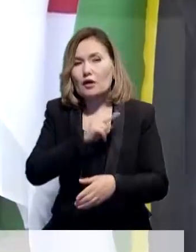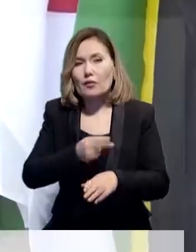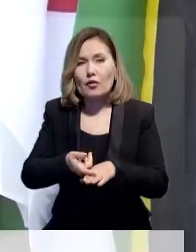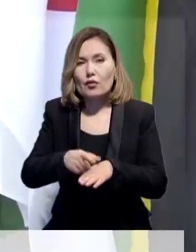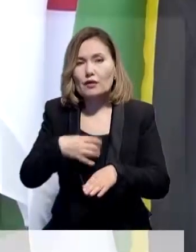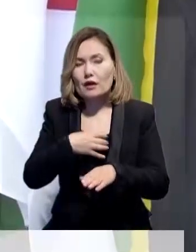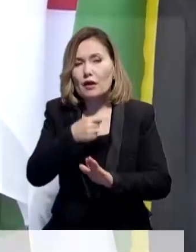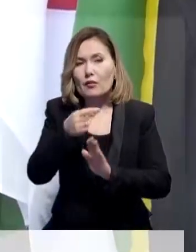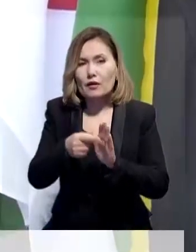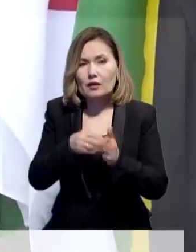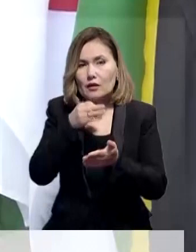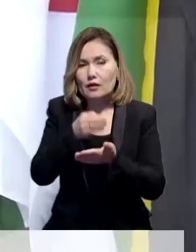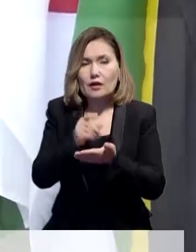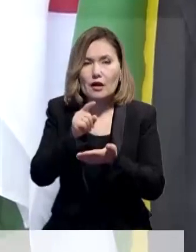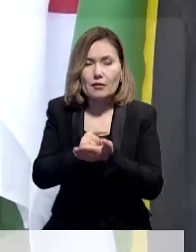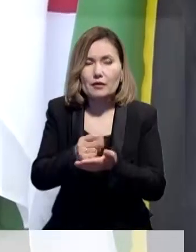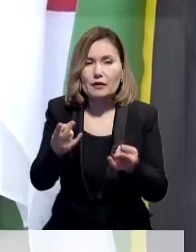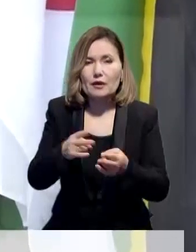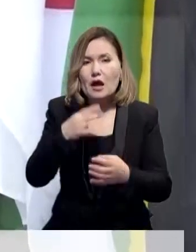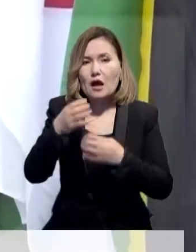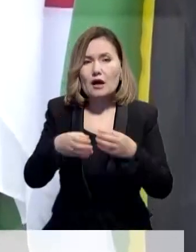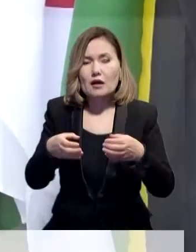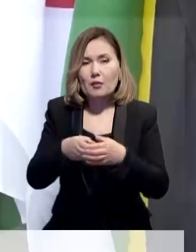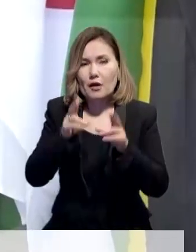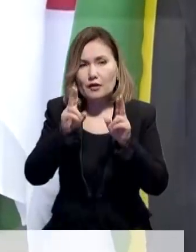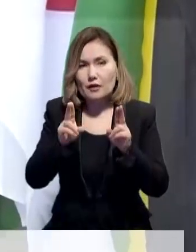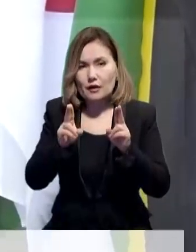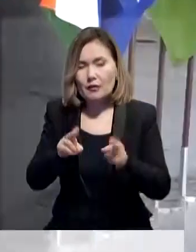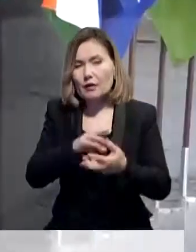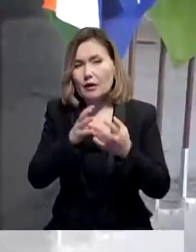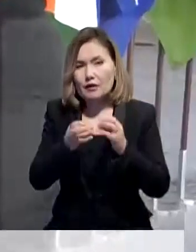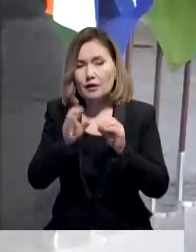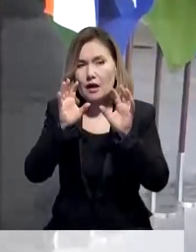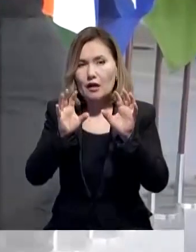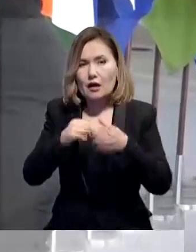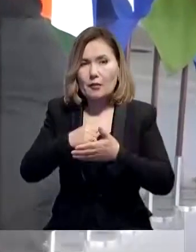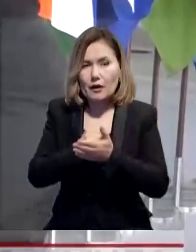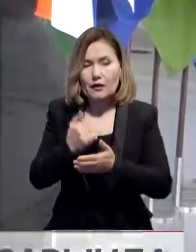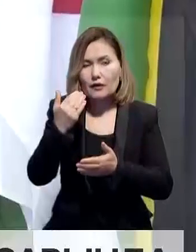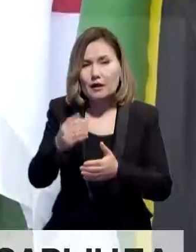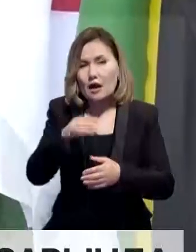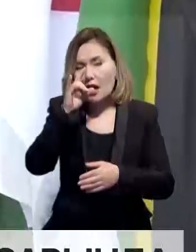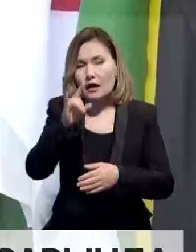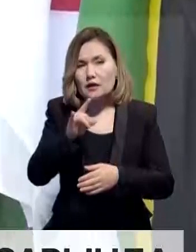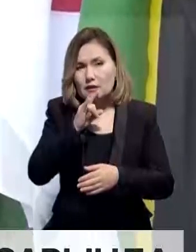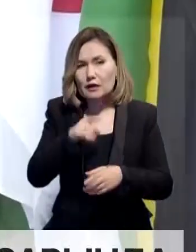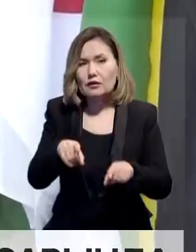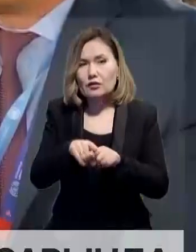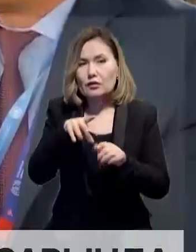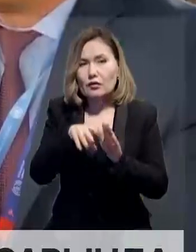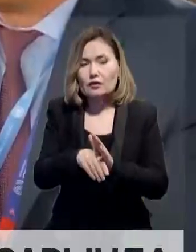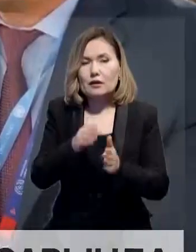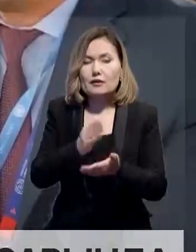өзекті мәселелердің қатарына жатады. Біз халықаралық нормалармен конвенцияларды бекітеміз, оларға Қазақстан да қосылып